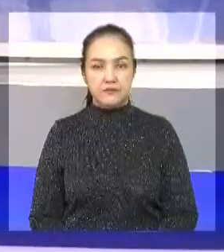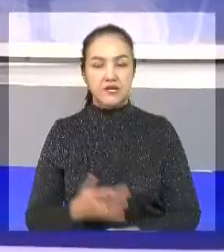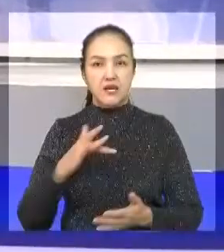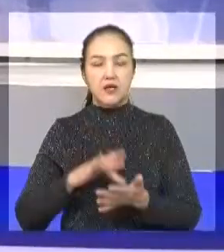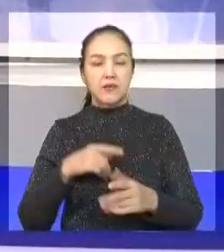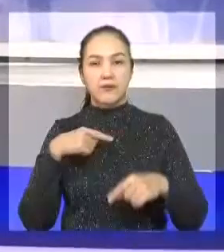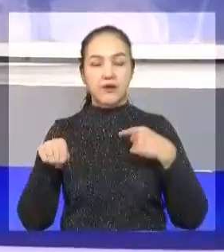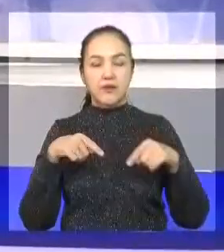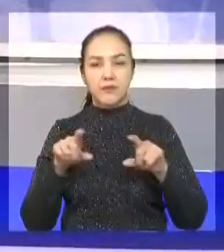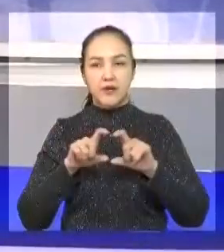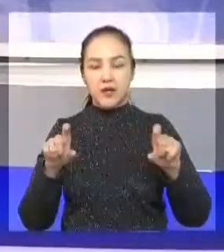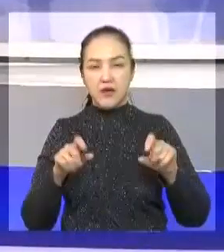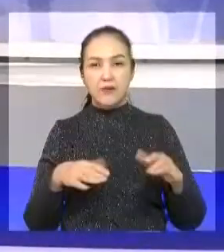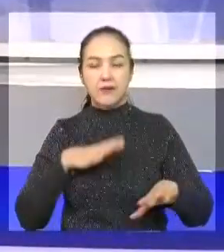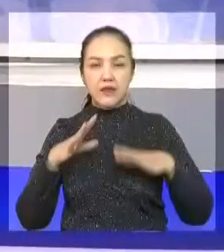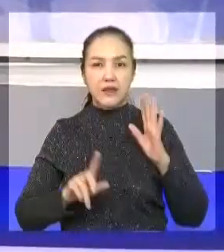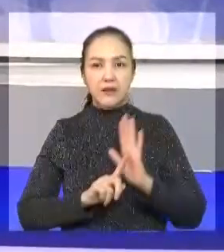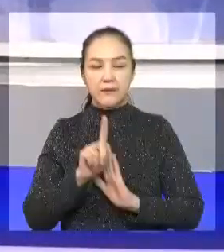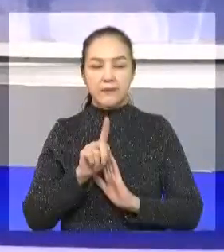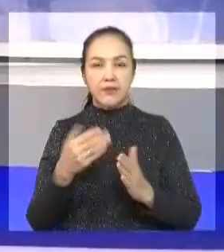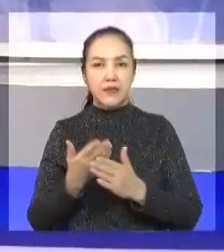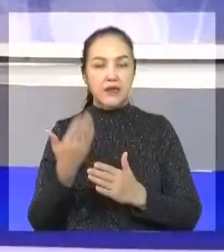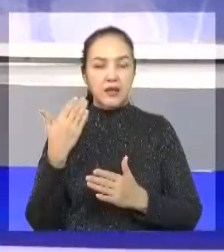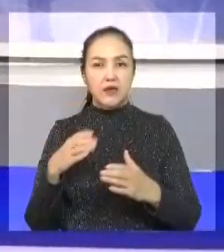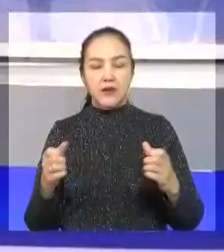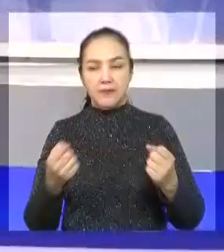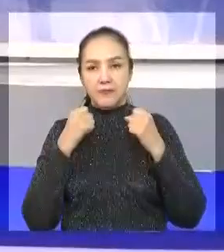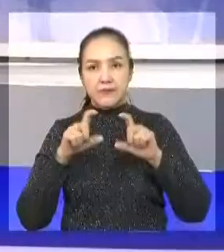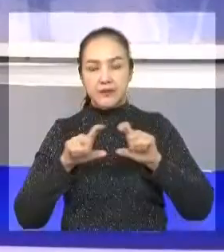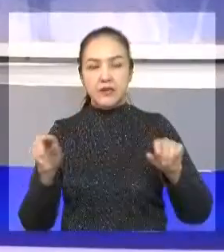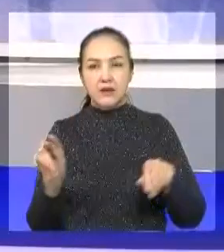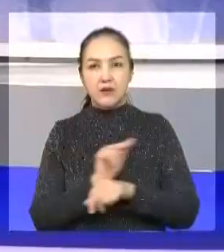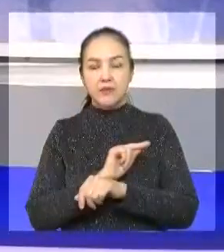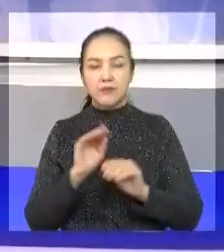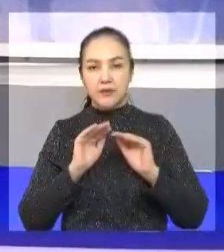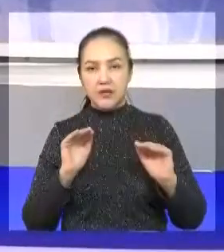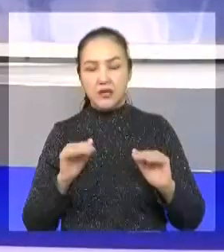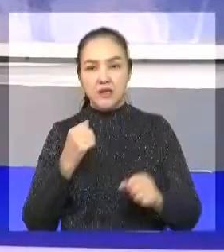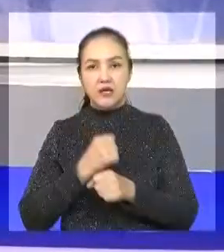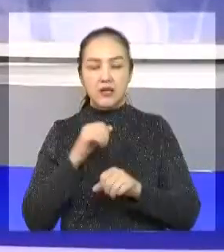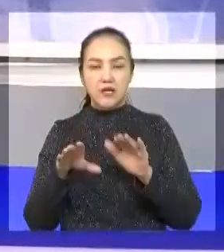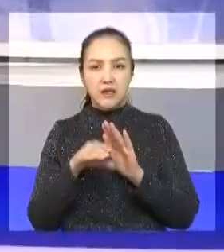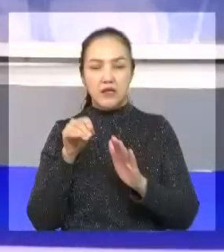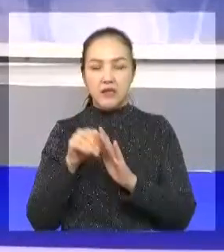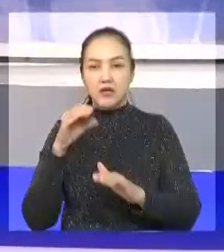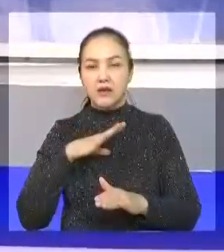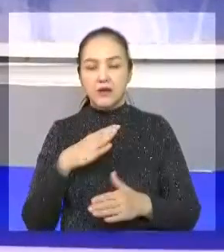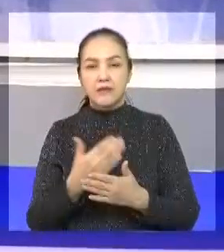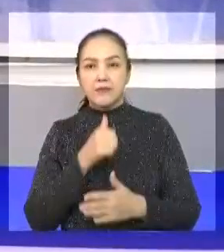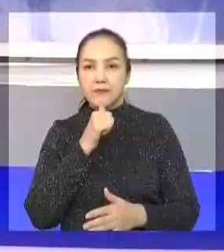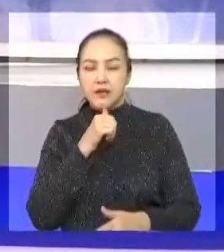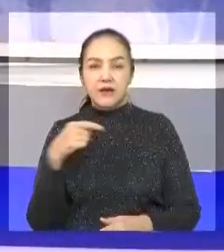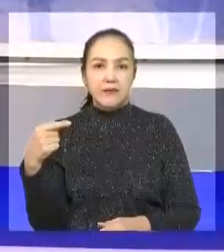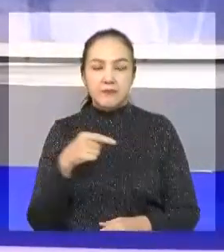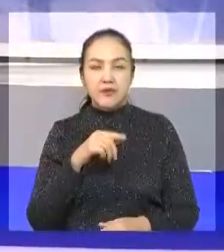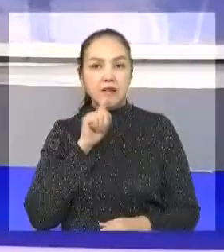Қаладағы футбол академиясында жаттығу басталды. Бұған дейін аталмыш спорт мектебінің тәрбиеленушілері қатаң іріктеуден өткен. Бағын сынаған